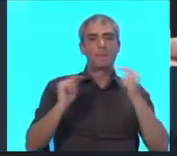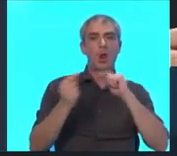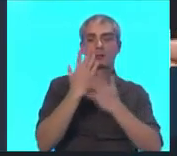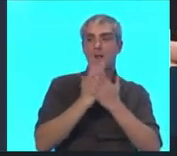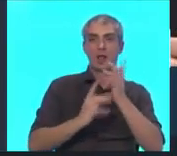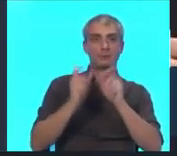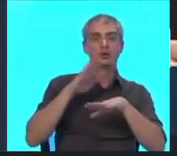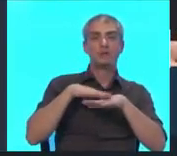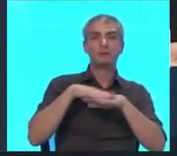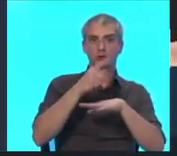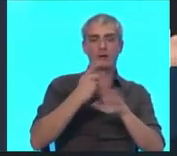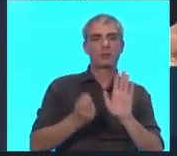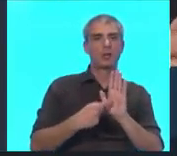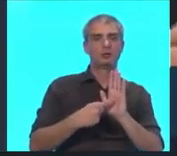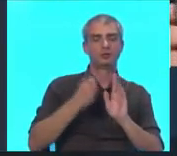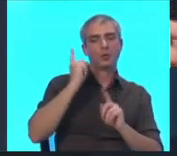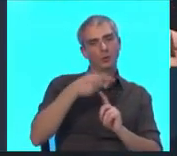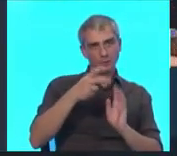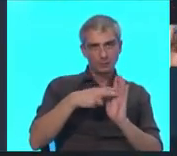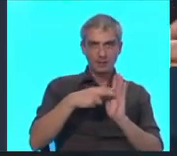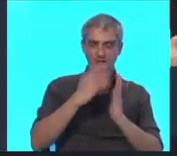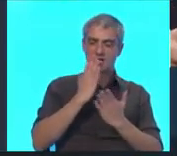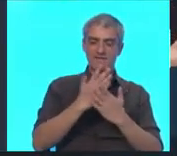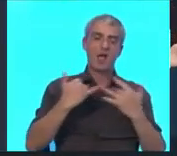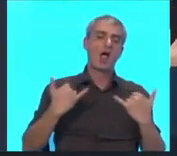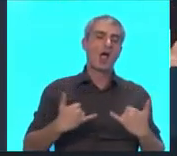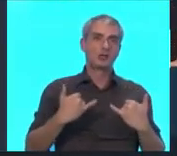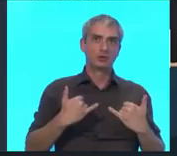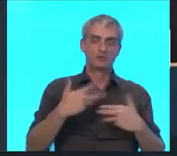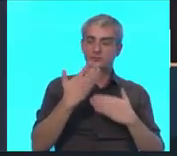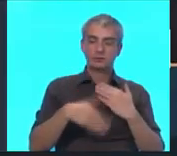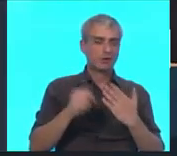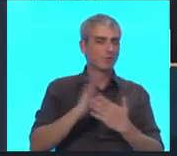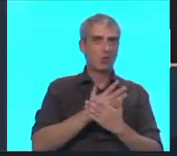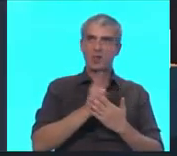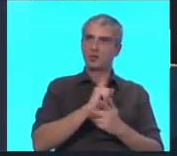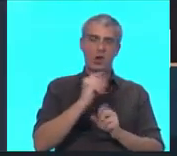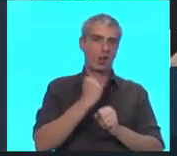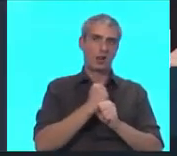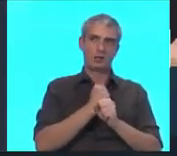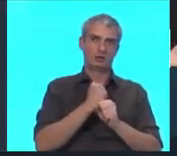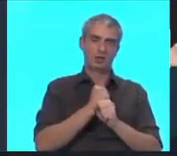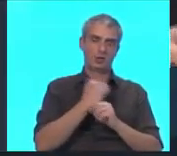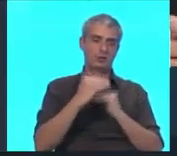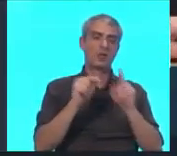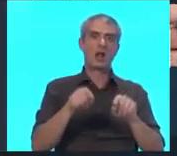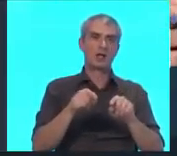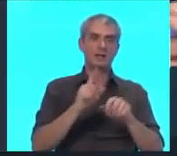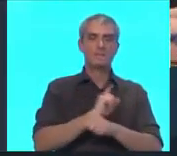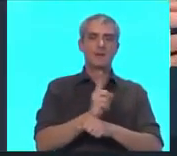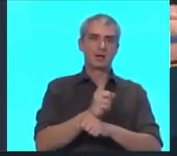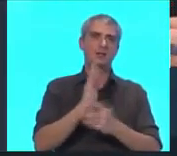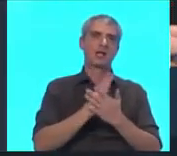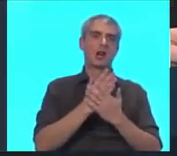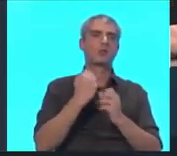המקצוע דרשו להטיל את המס הזה כבר כעת. בסופו של דבר הוחלט שלא לנקוט במהלך באופן מיידי, הוחלט לנקוט